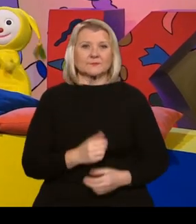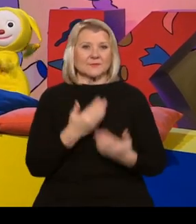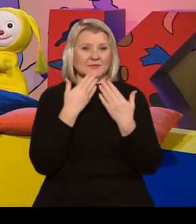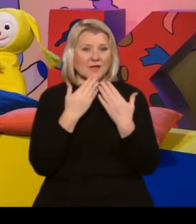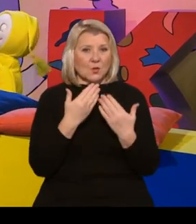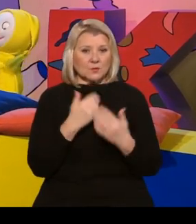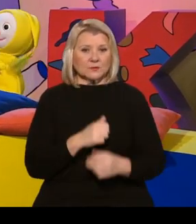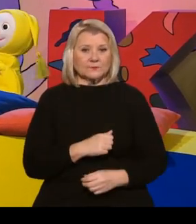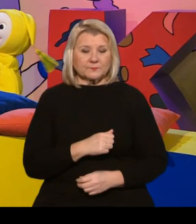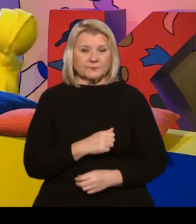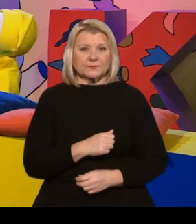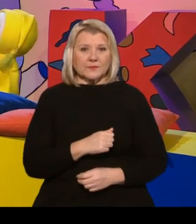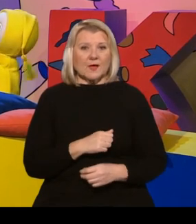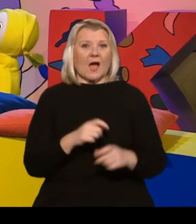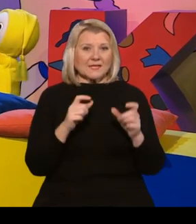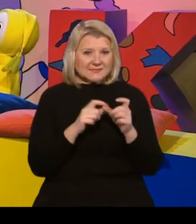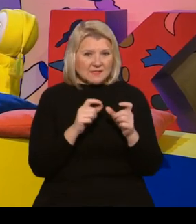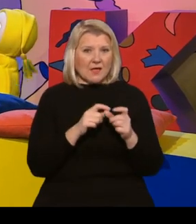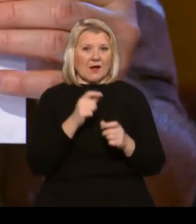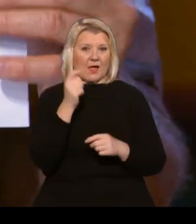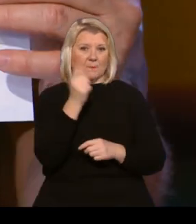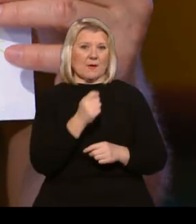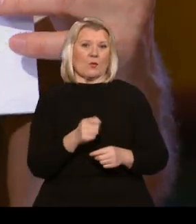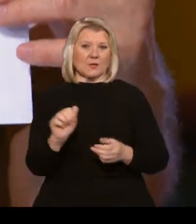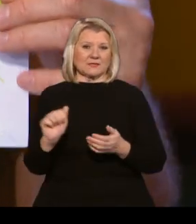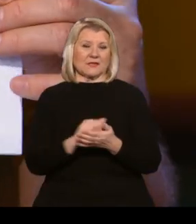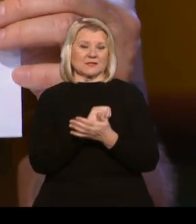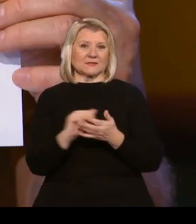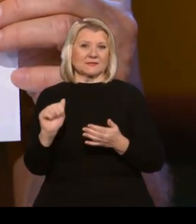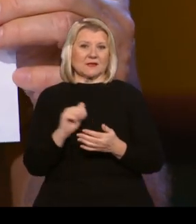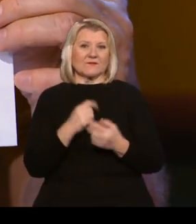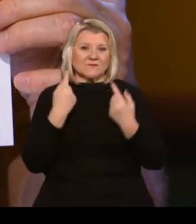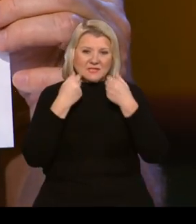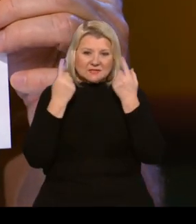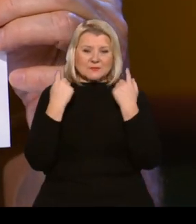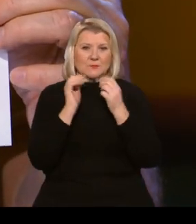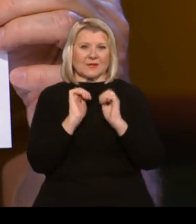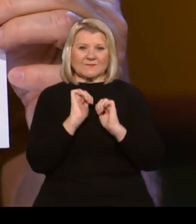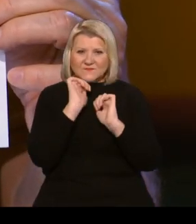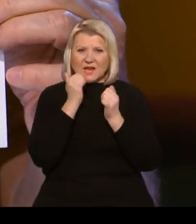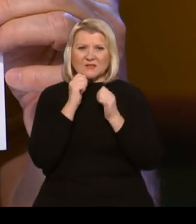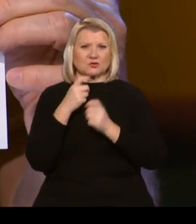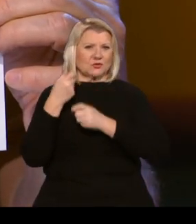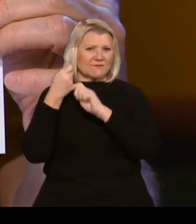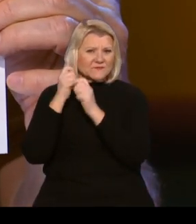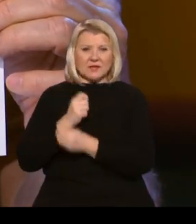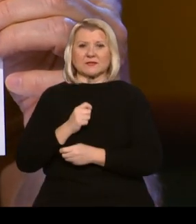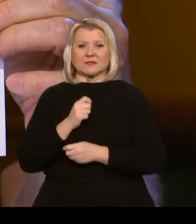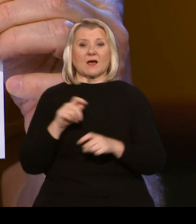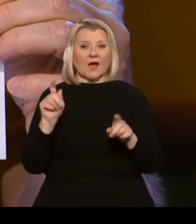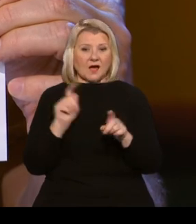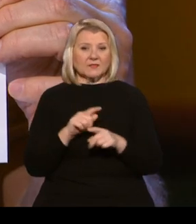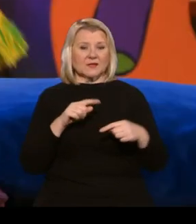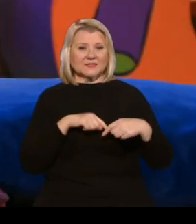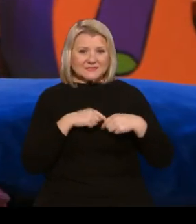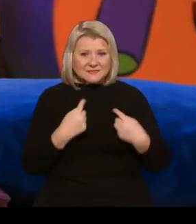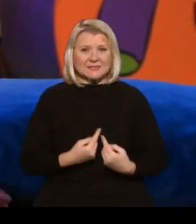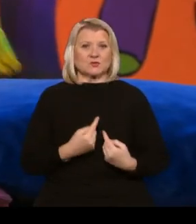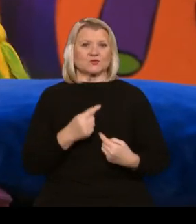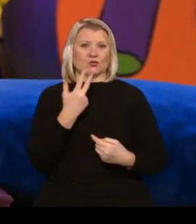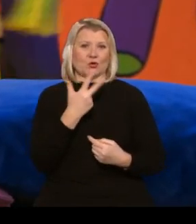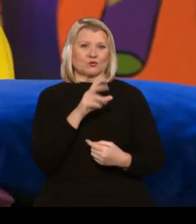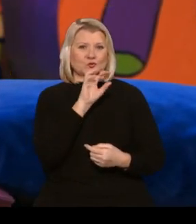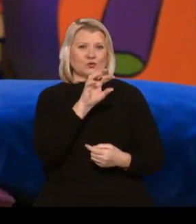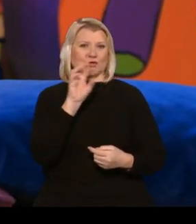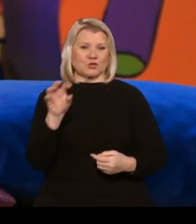A Stella, a zase jste tady Filipek, František a Faninka. A srdíčka, každý tam máme